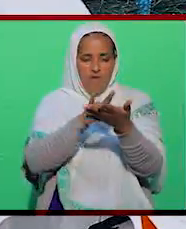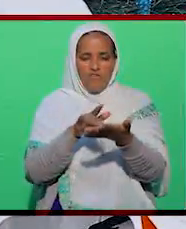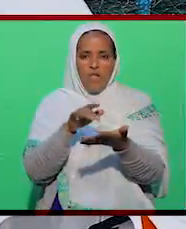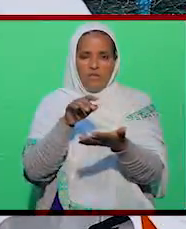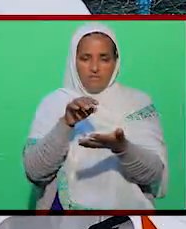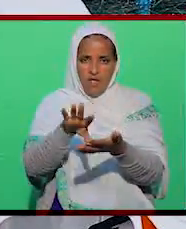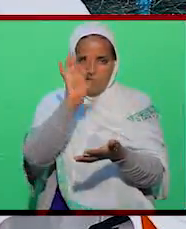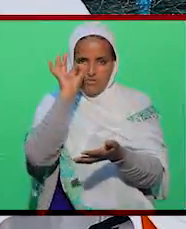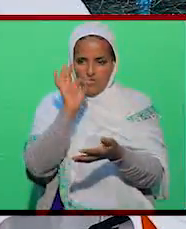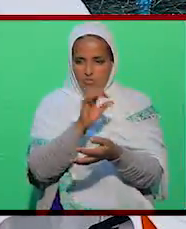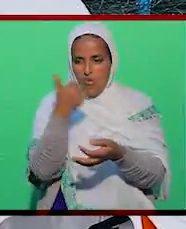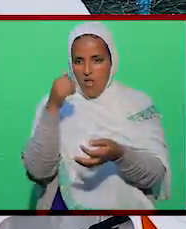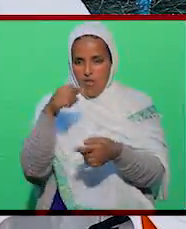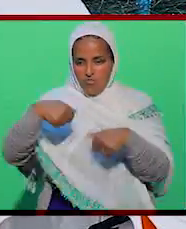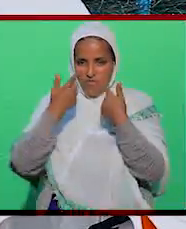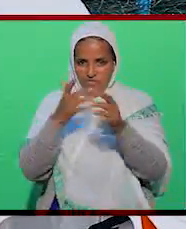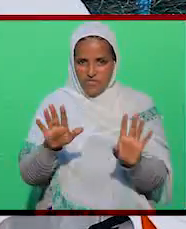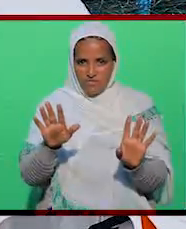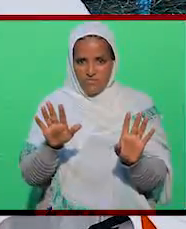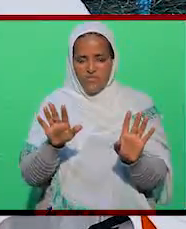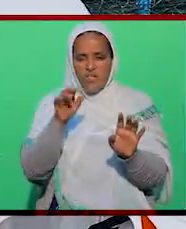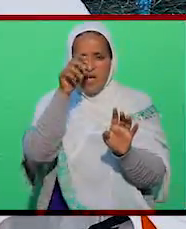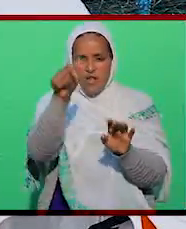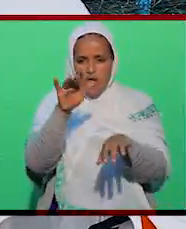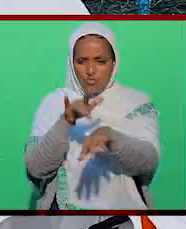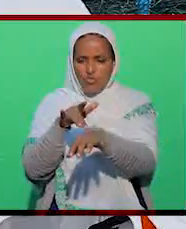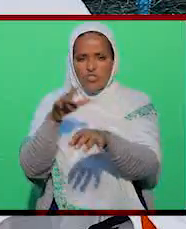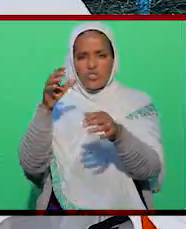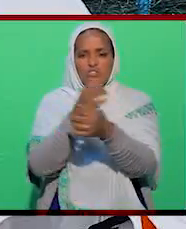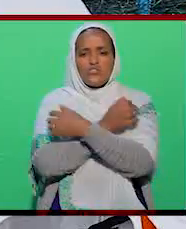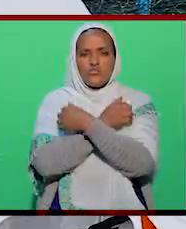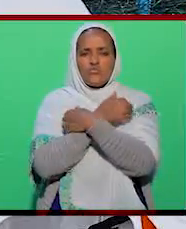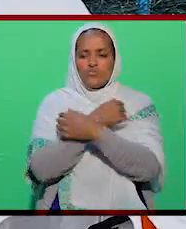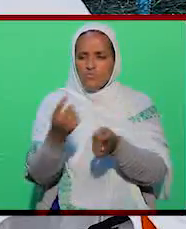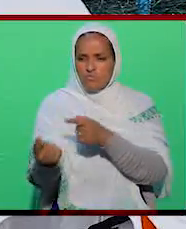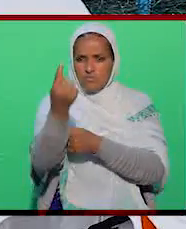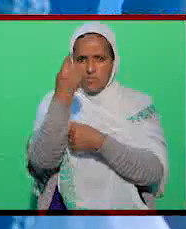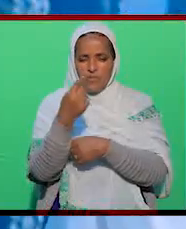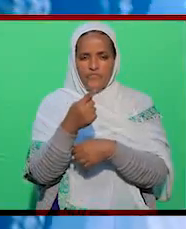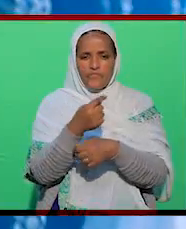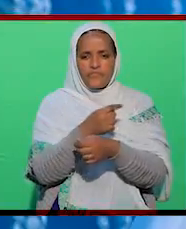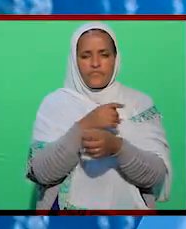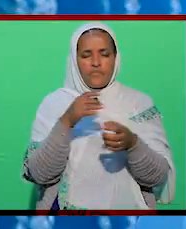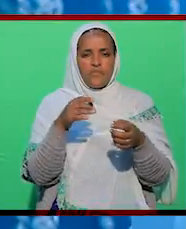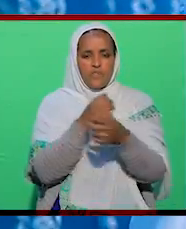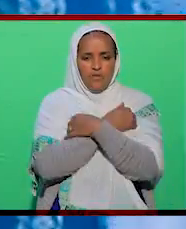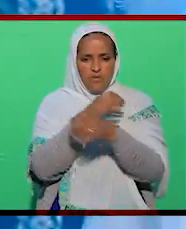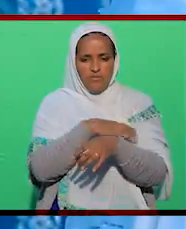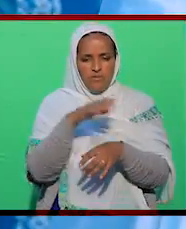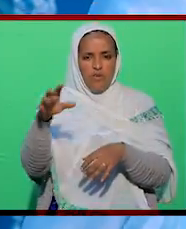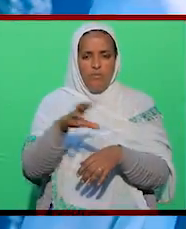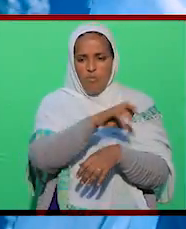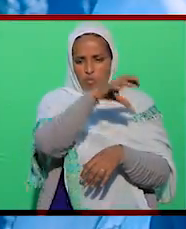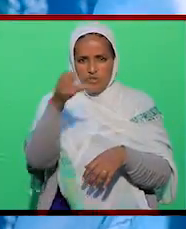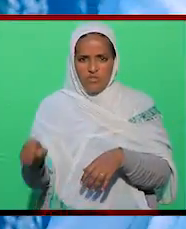ያገኘሁት። ያን ሲነኩ ጅቡ ራሱ ይመጣል። እና አንዱ እንደውም ተቸግሮ ነበረ መጋለቢያውን ይዞ